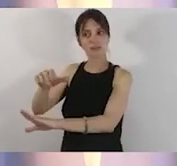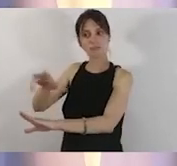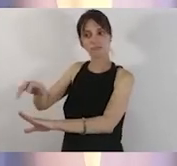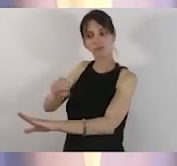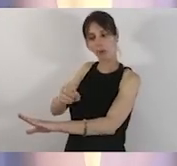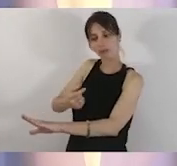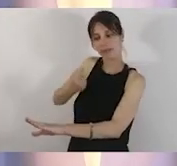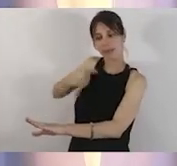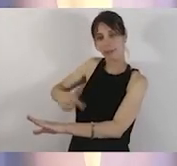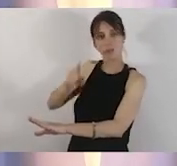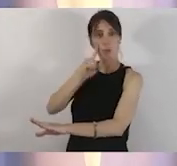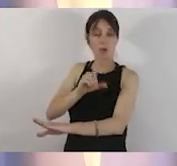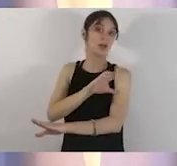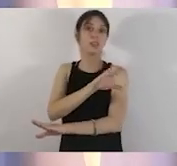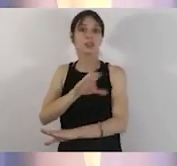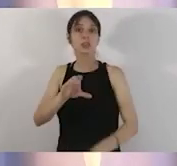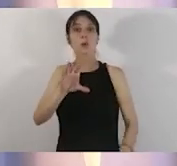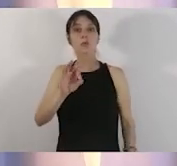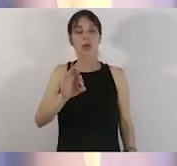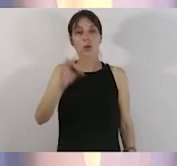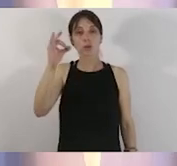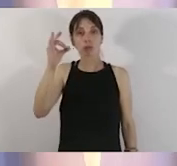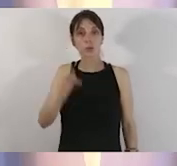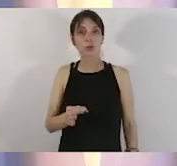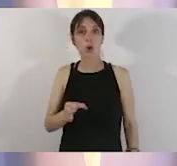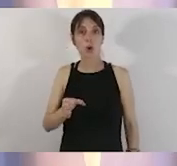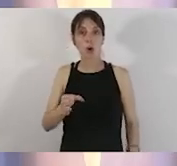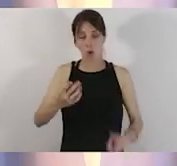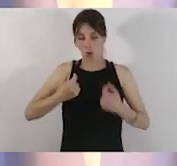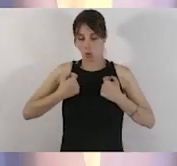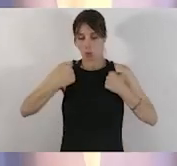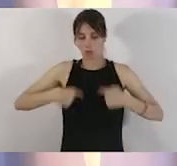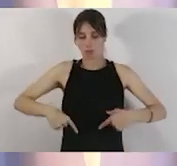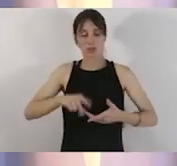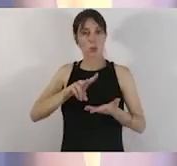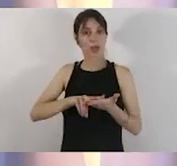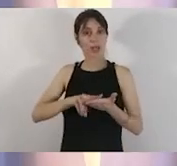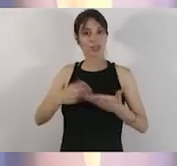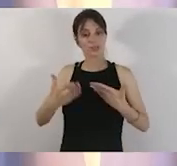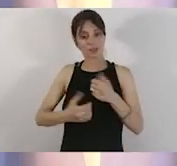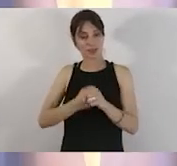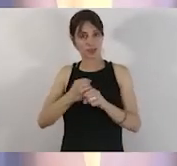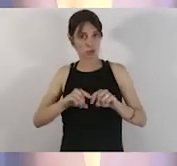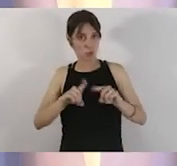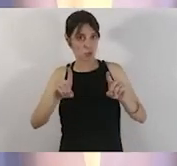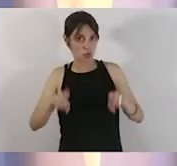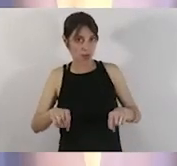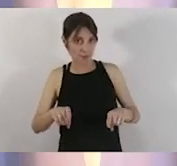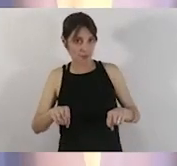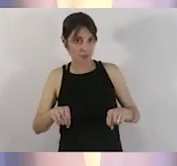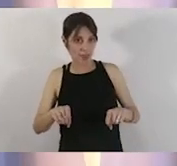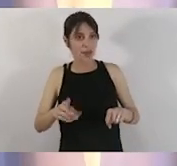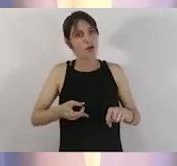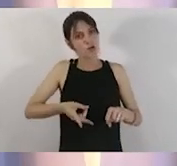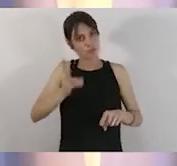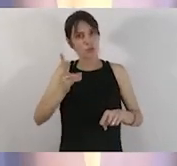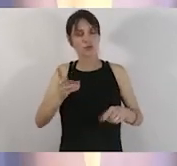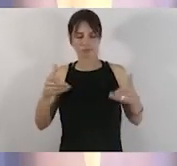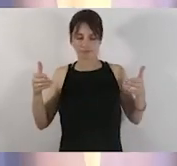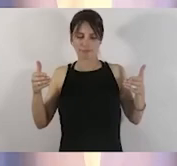150% de consommation réelle de notre budget cette année, surtout en fonctionnement.